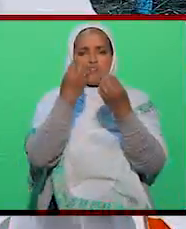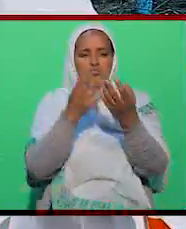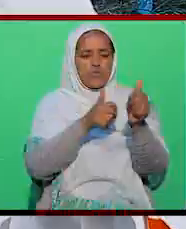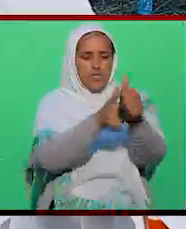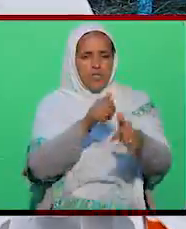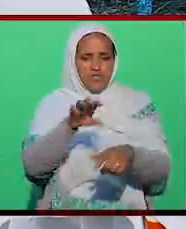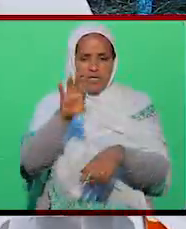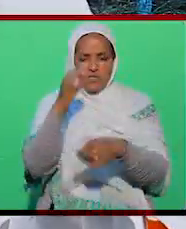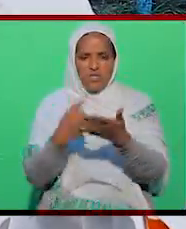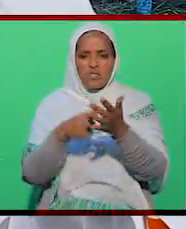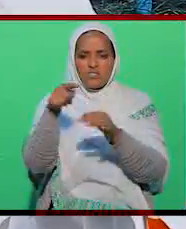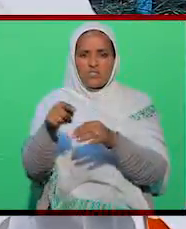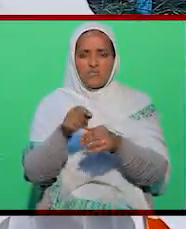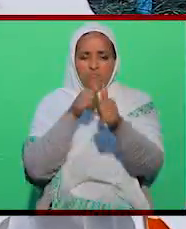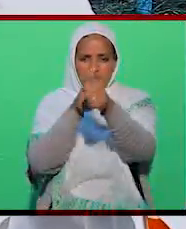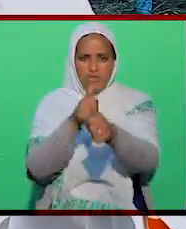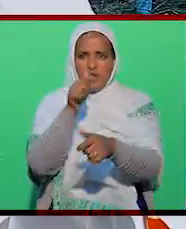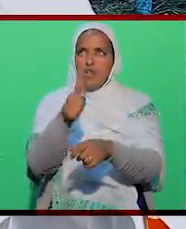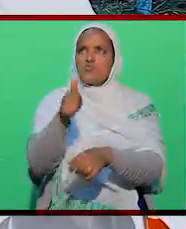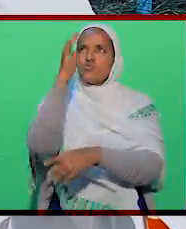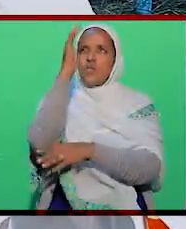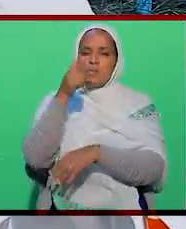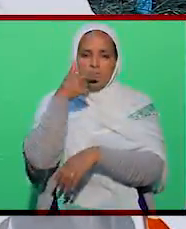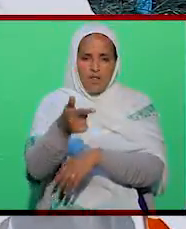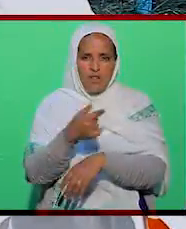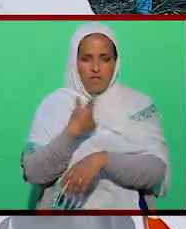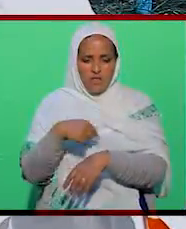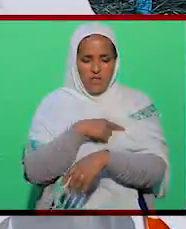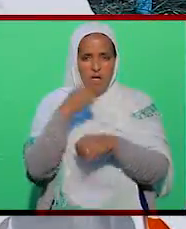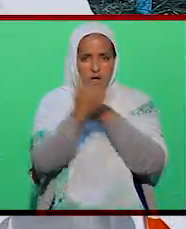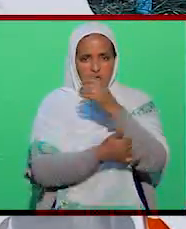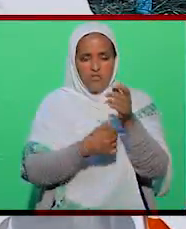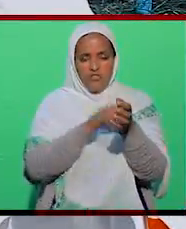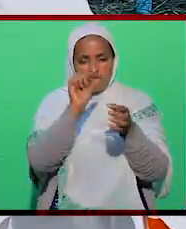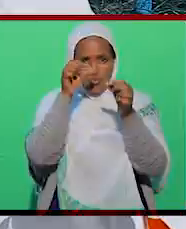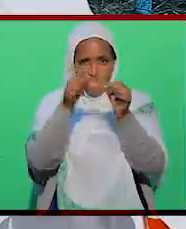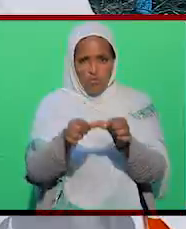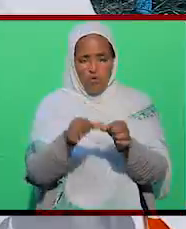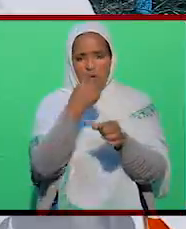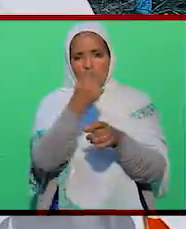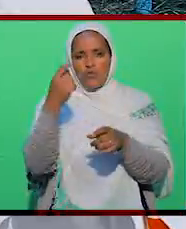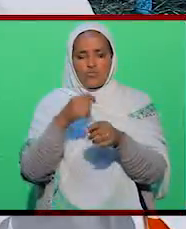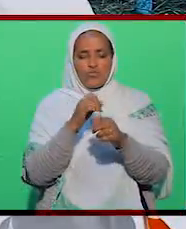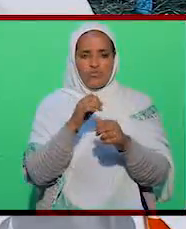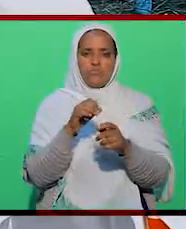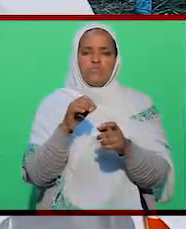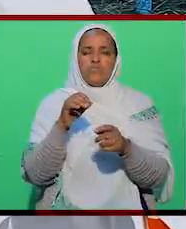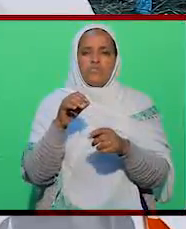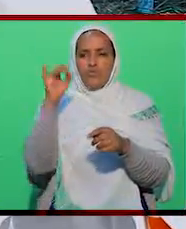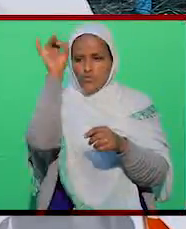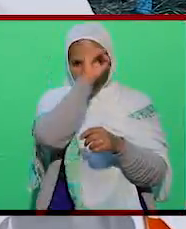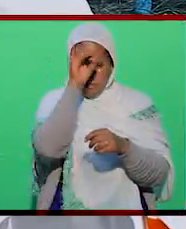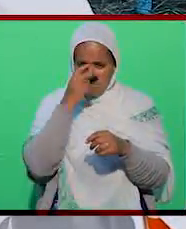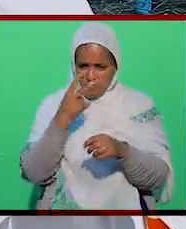ብዙ ተከታይ ሲያገኝ እንዴ ከዚህ በላይ ከተከተሉ ራሱ እግዚአብሔር ነኝ ልበል አለ። አሁን እኛ ሀገር ያሉትም እኮ ጥቂት ቆይተው አንዳንዶቹ እየዳዳቸው ነው፣